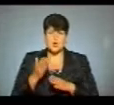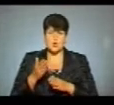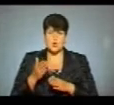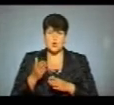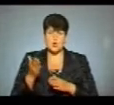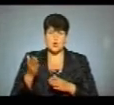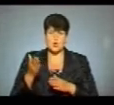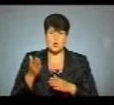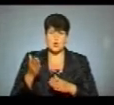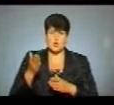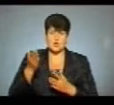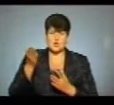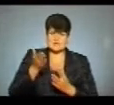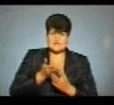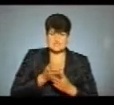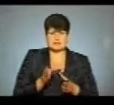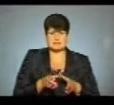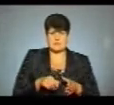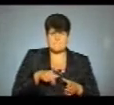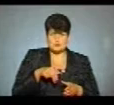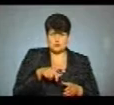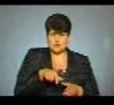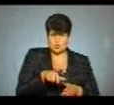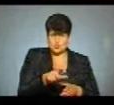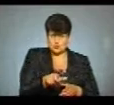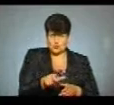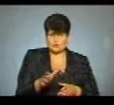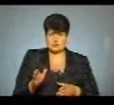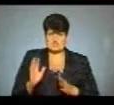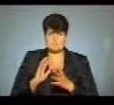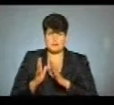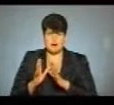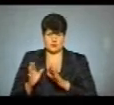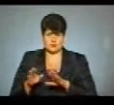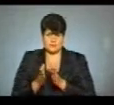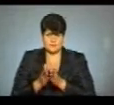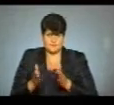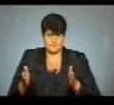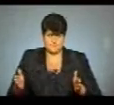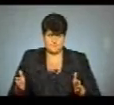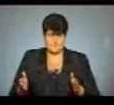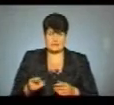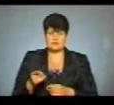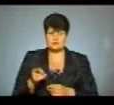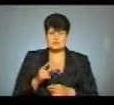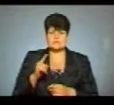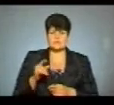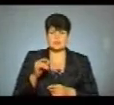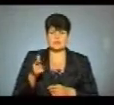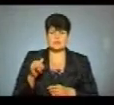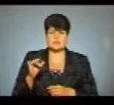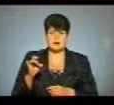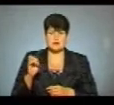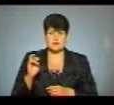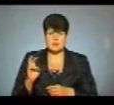пішохідною зоною, яка з'єднує вулицю Липницького з парковою зоною. Тернополян Зіновій Гірняк під